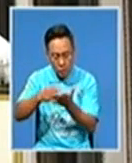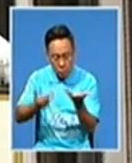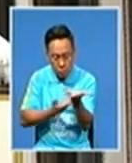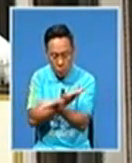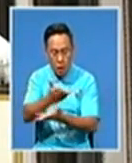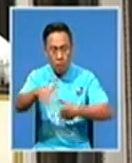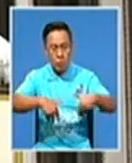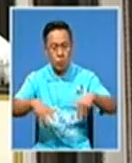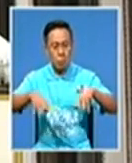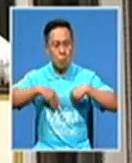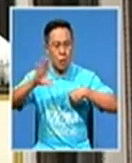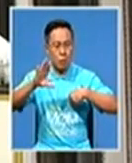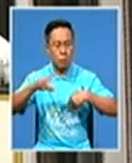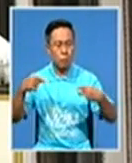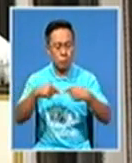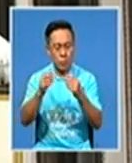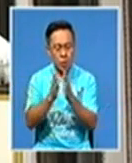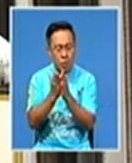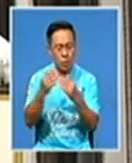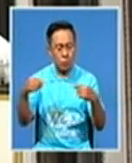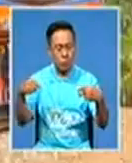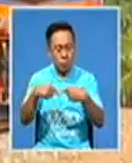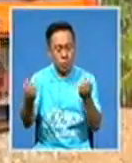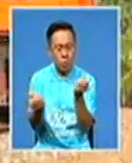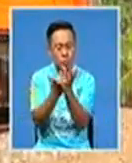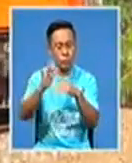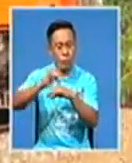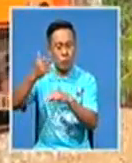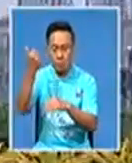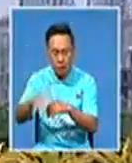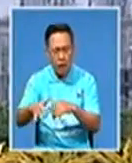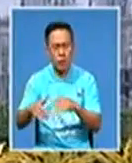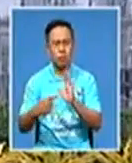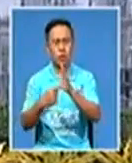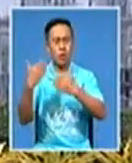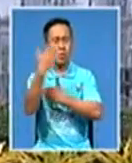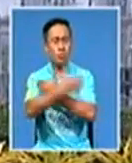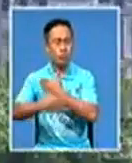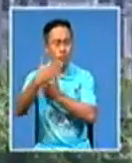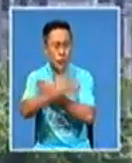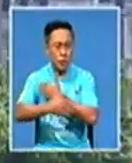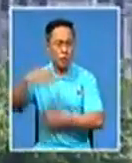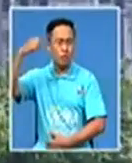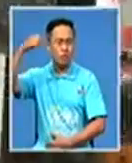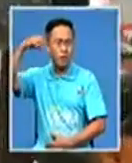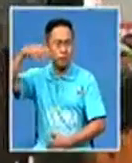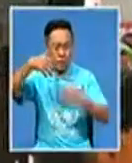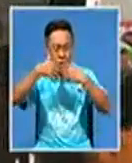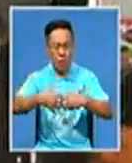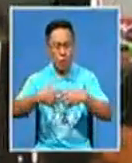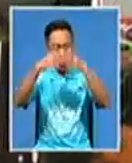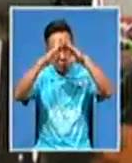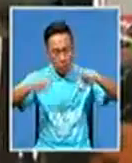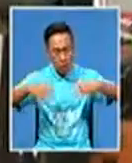นะ EAA ไม่ผ่านนี่จะทำยังไงไม่ว่าจะเป็นรถไฟโรงไฟฟ้านะโรงงาน